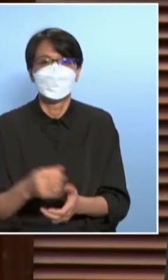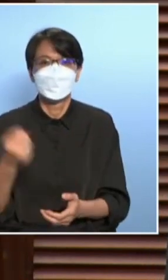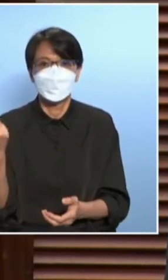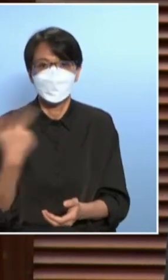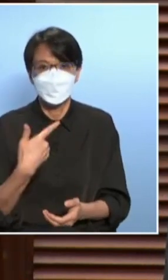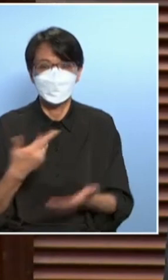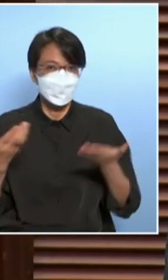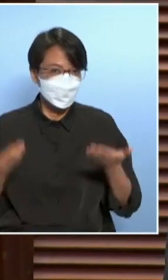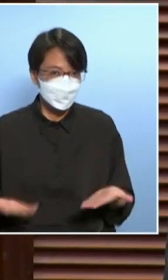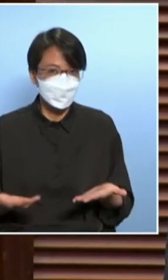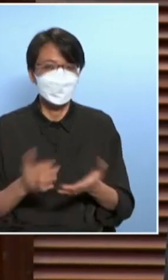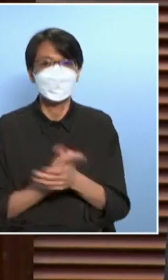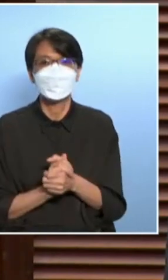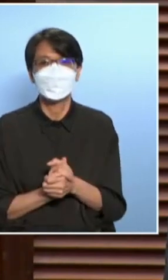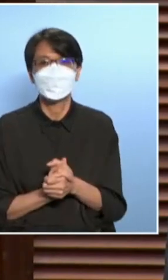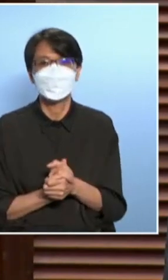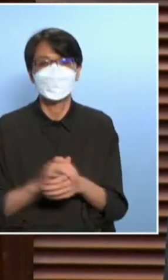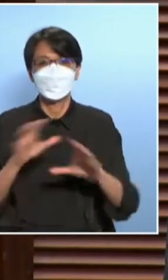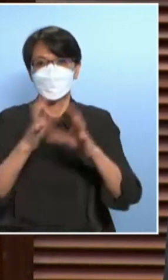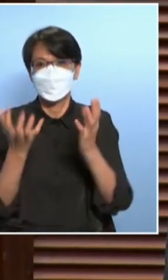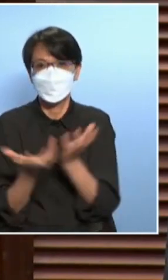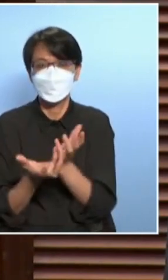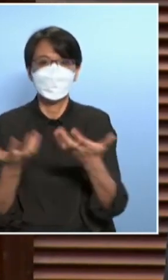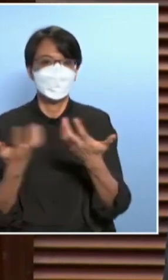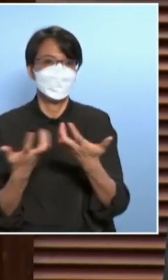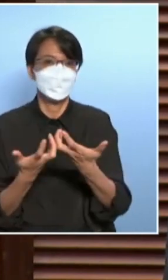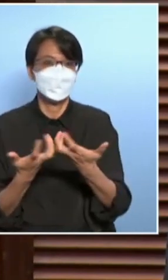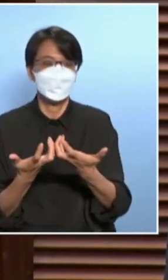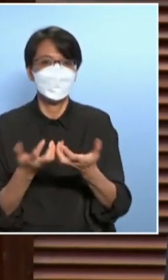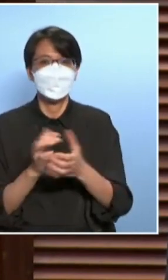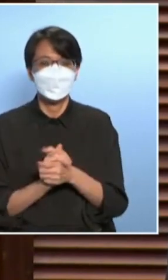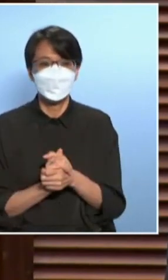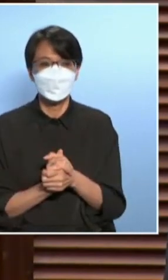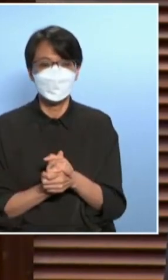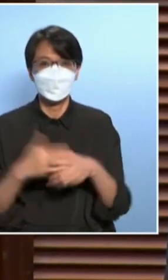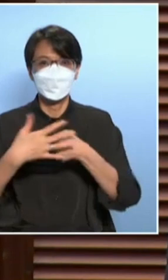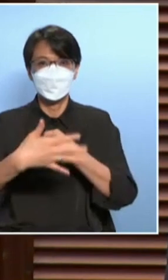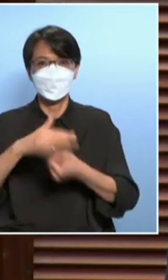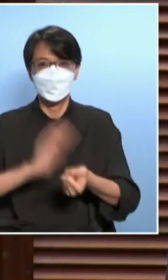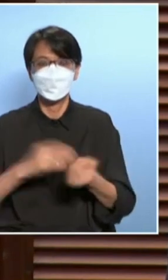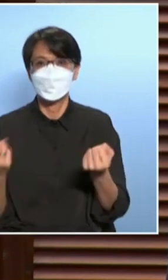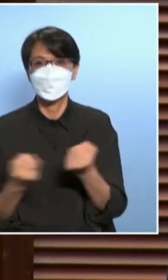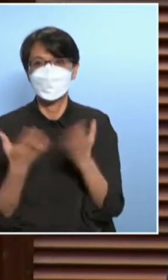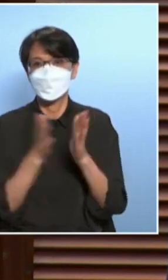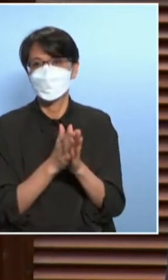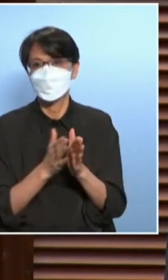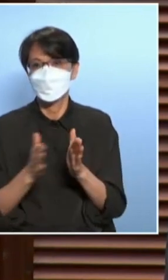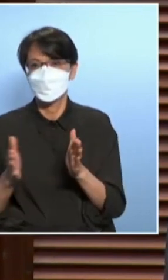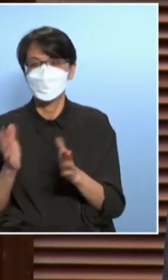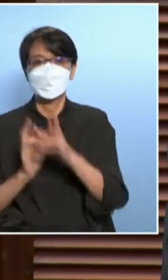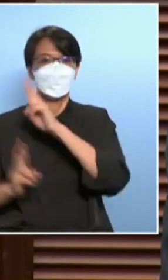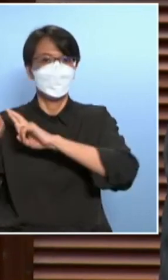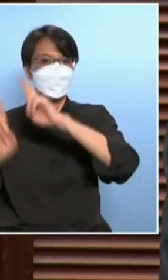嘅呢個咁嘅數字好多。咁喺呢個整體上咧，我哋係由第五波到一個由歷史